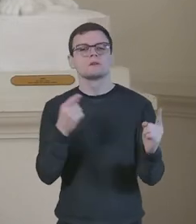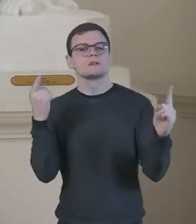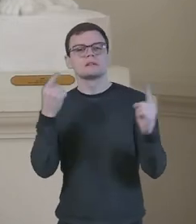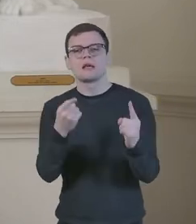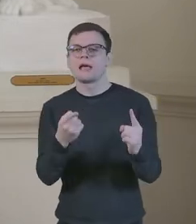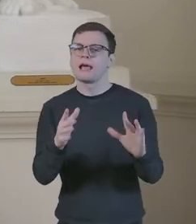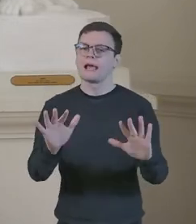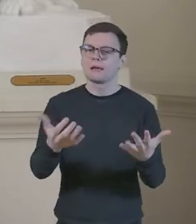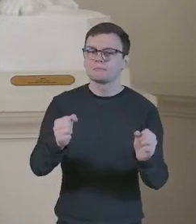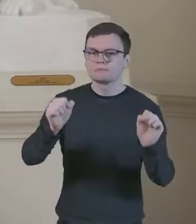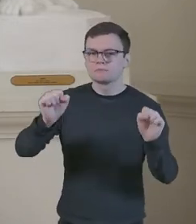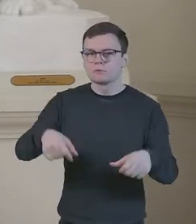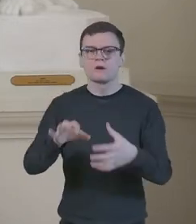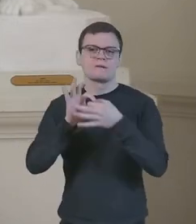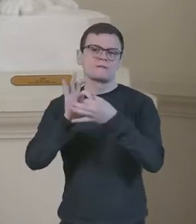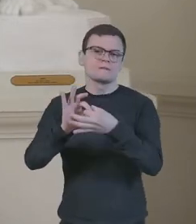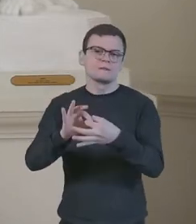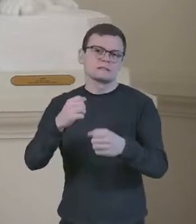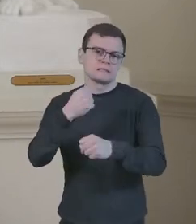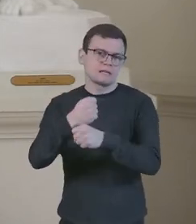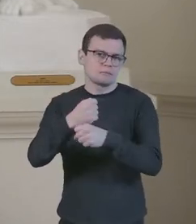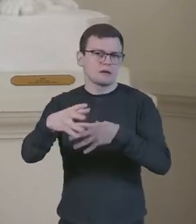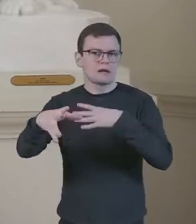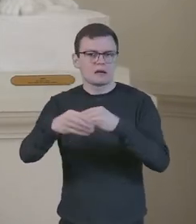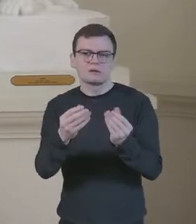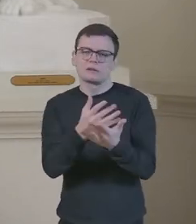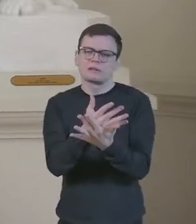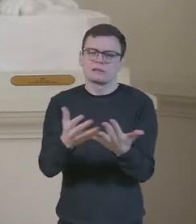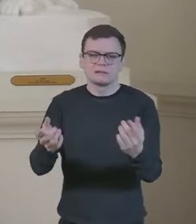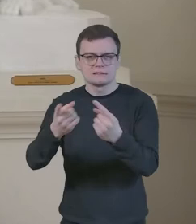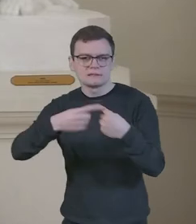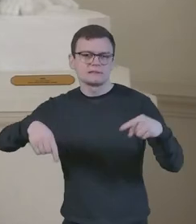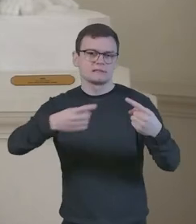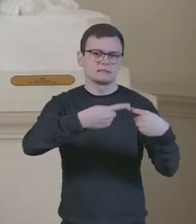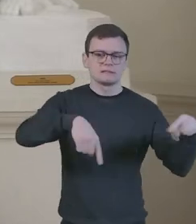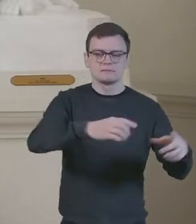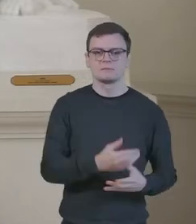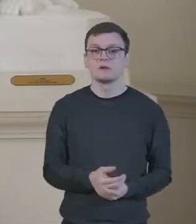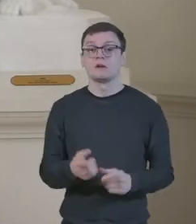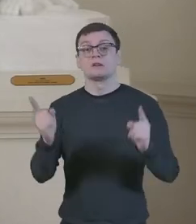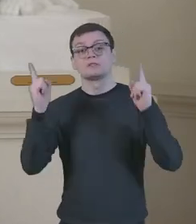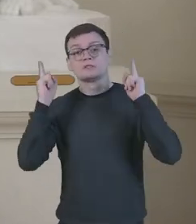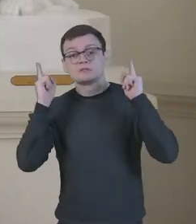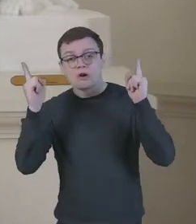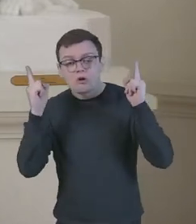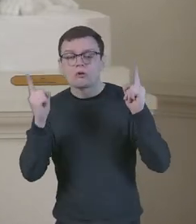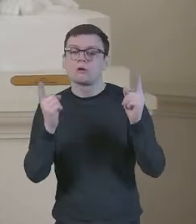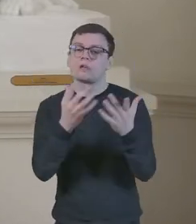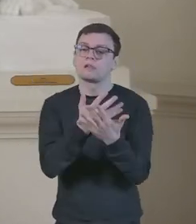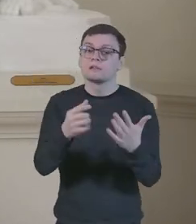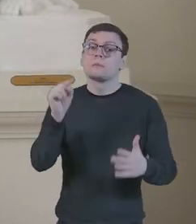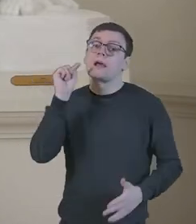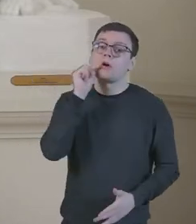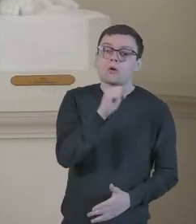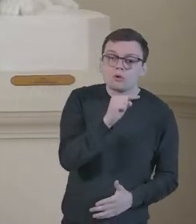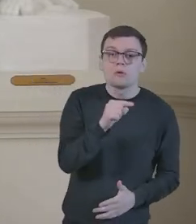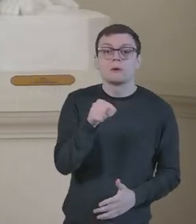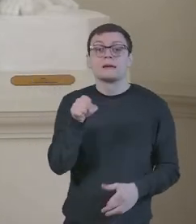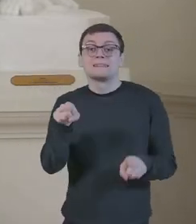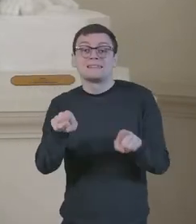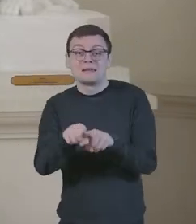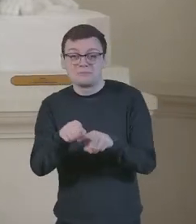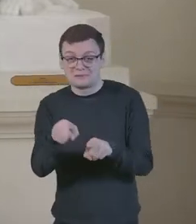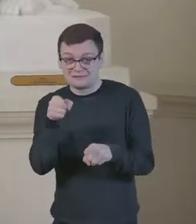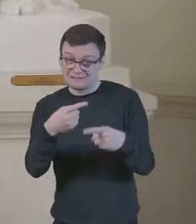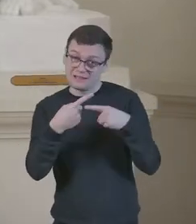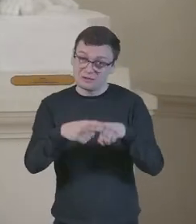Ir mes kalbėjome taip pat, kaip mes galėtume stiprinti bendradarbiavimą įvairiose sritise, pradedant nuo